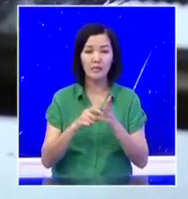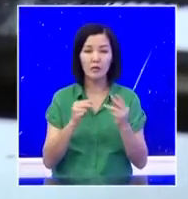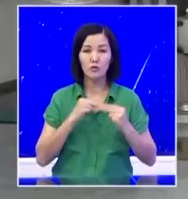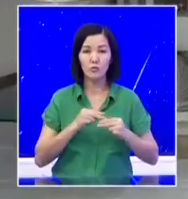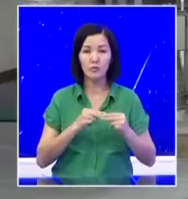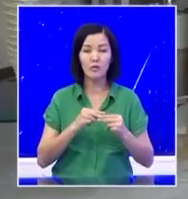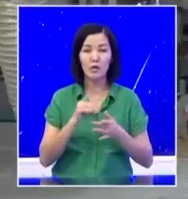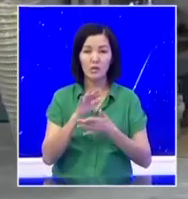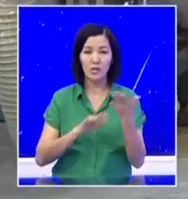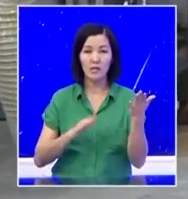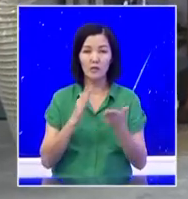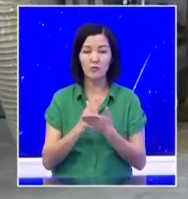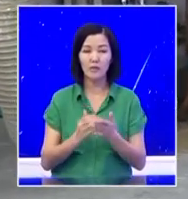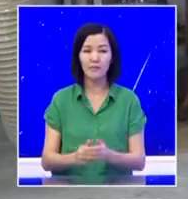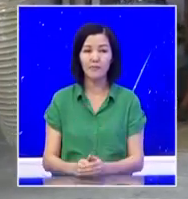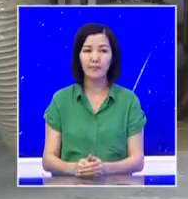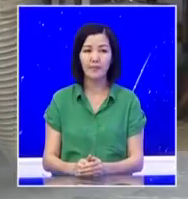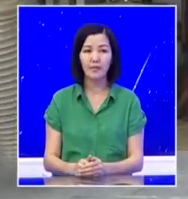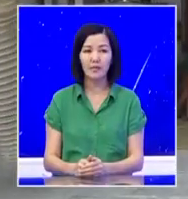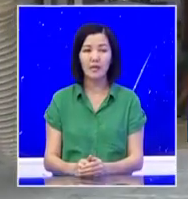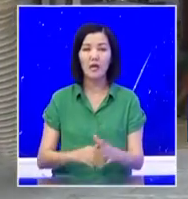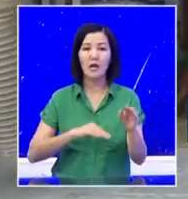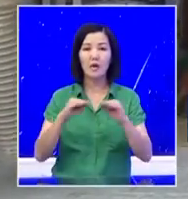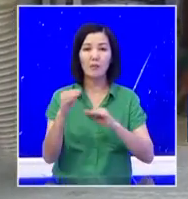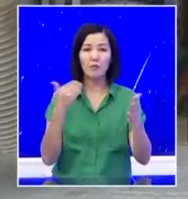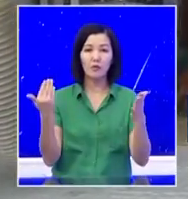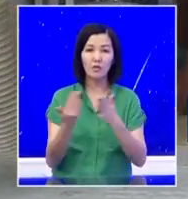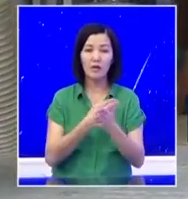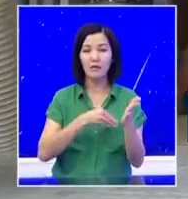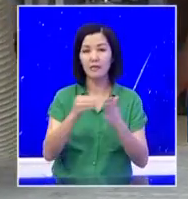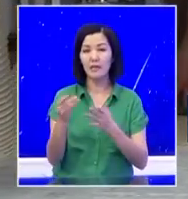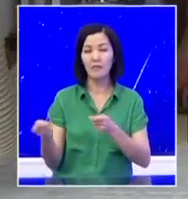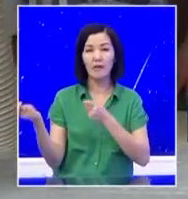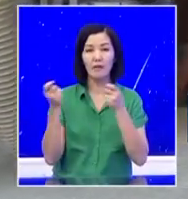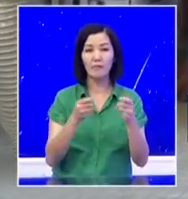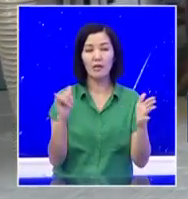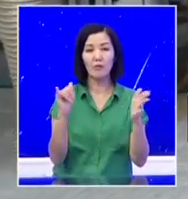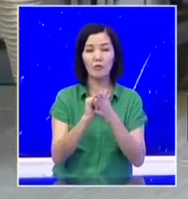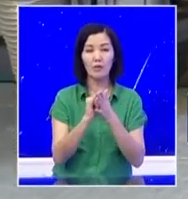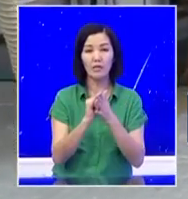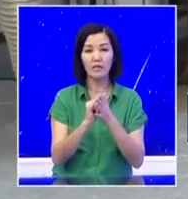қызу. Осы аппарат алла бірсе жаңадан алдық. Енді жаңадан үйреніп жатырмыз.